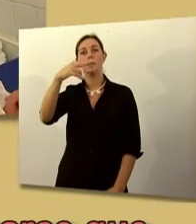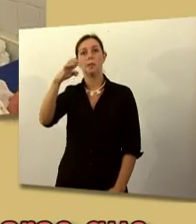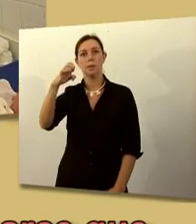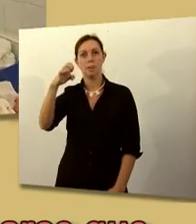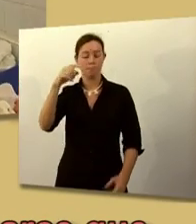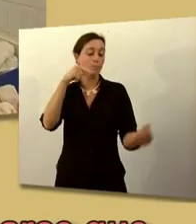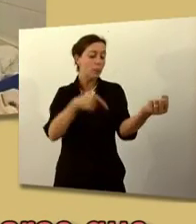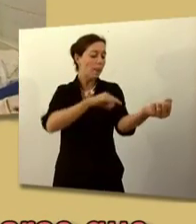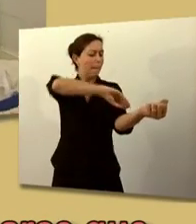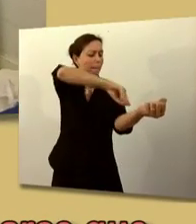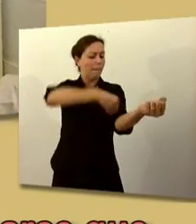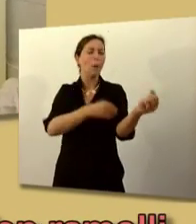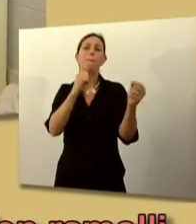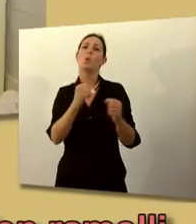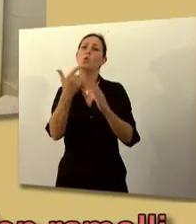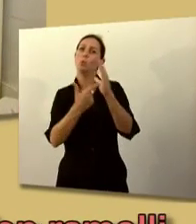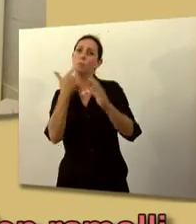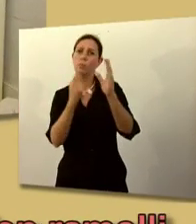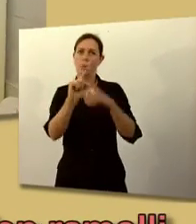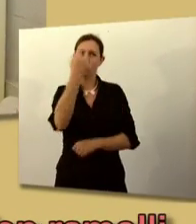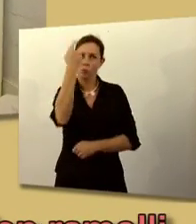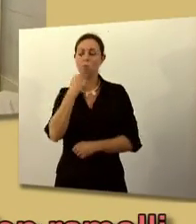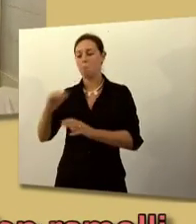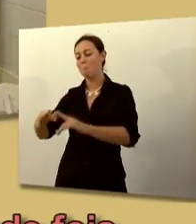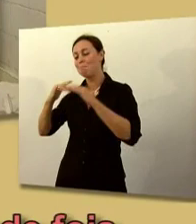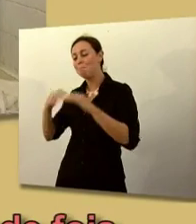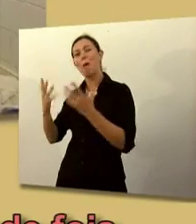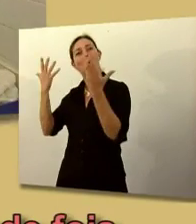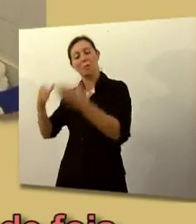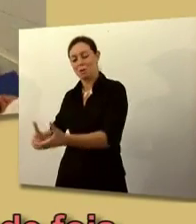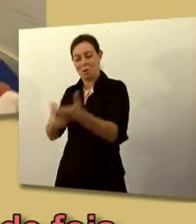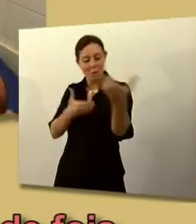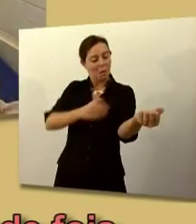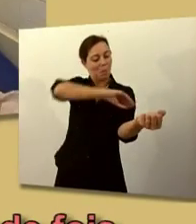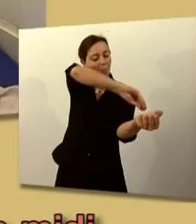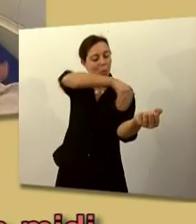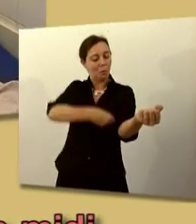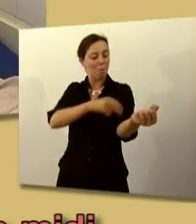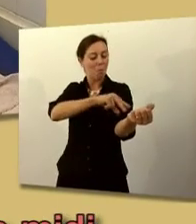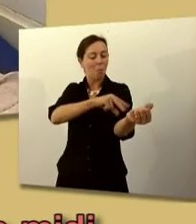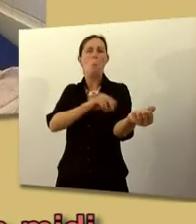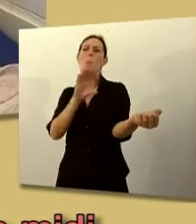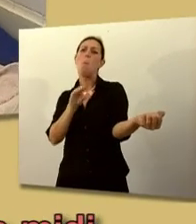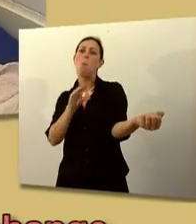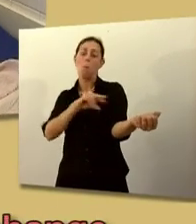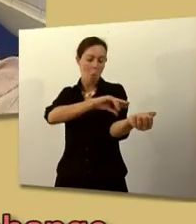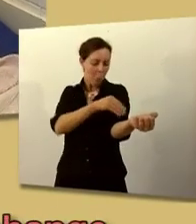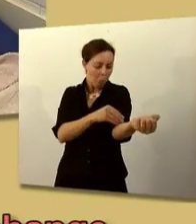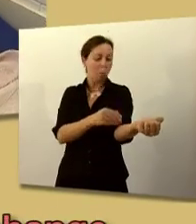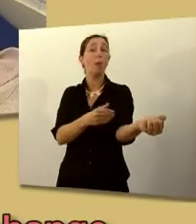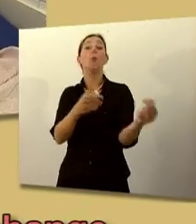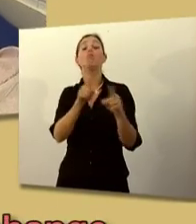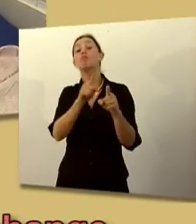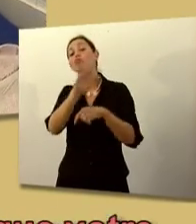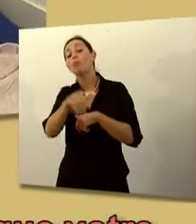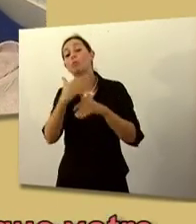que le cordon est bien ramolli, et une seconde fois dans l'après-midi pendant un change. Si vous voyez que votre bébé a souillé